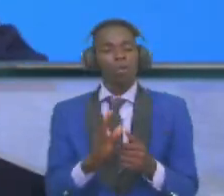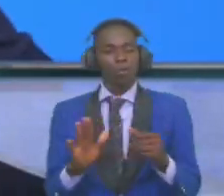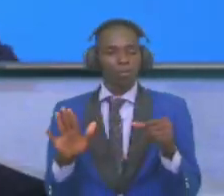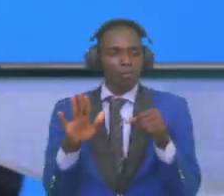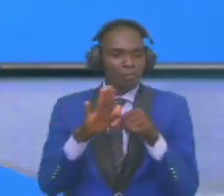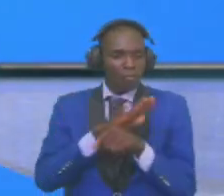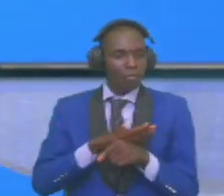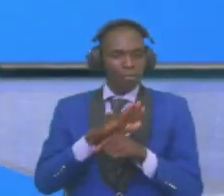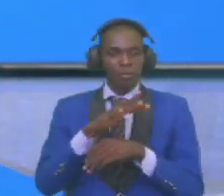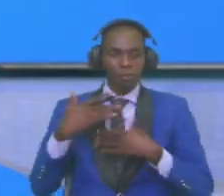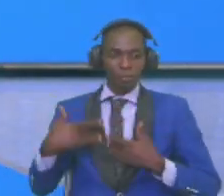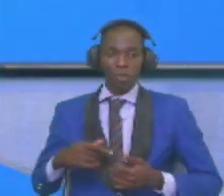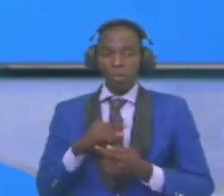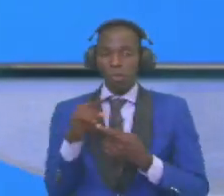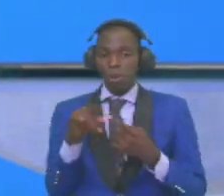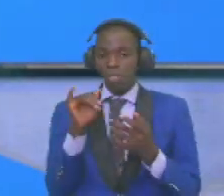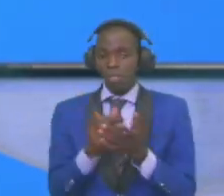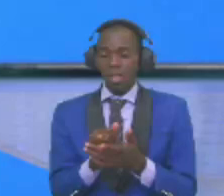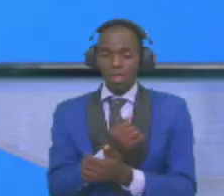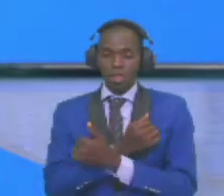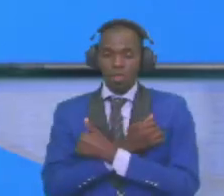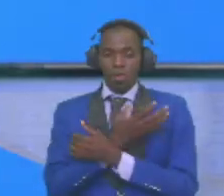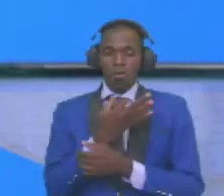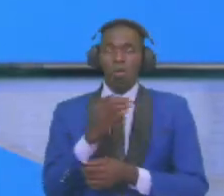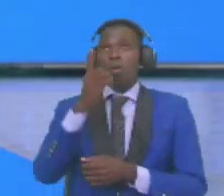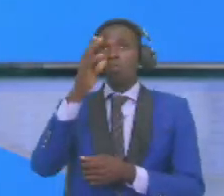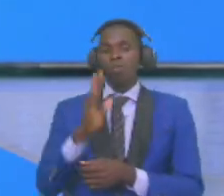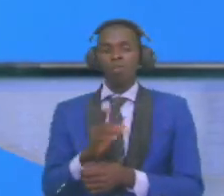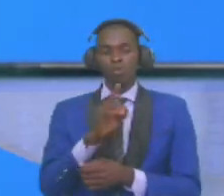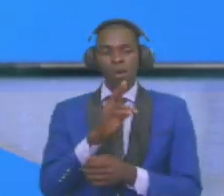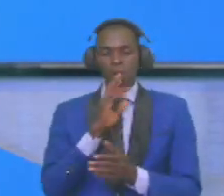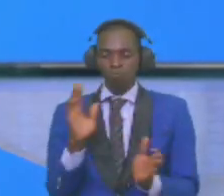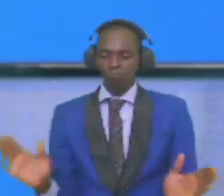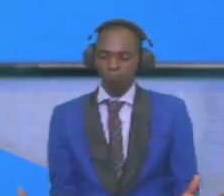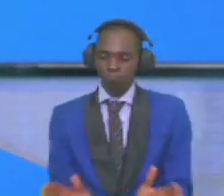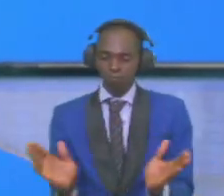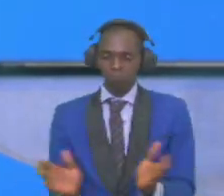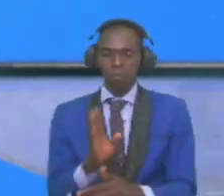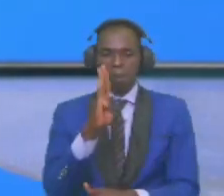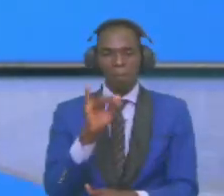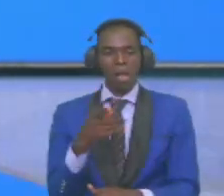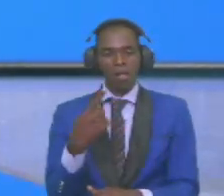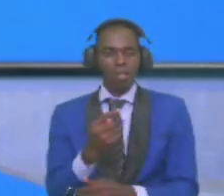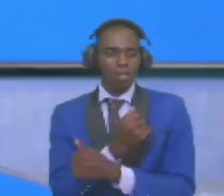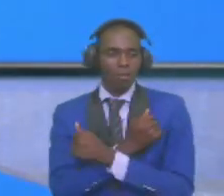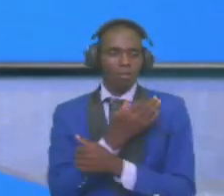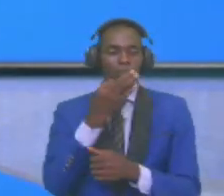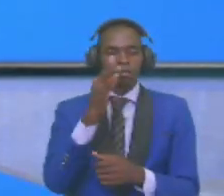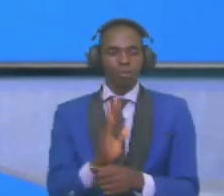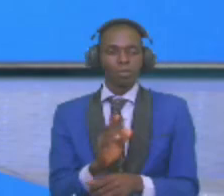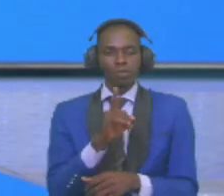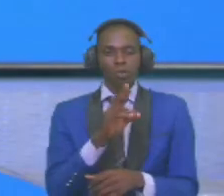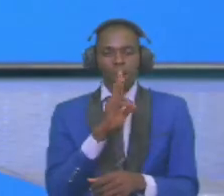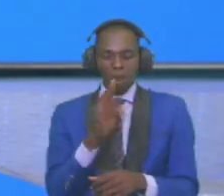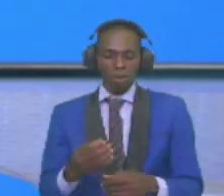coeur est avec cet amour de dieu alors tu es poussé par l'amour de dieu tu est influencé par